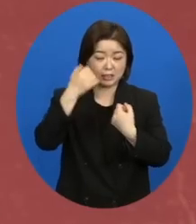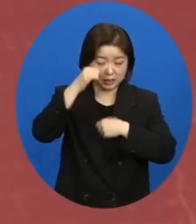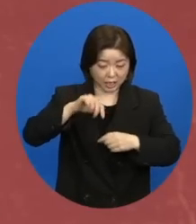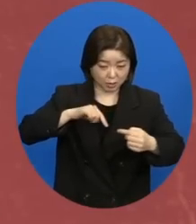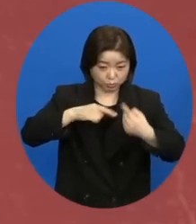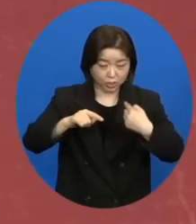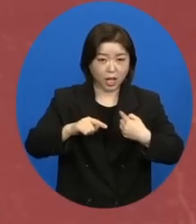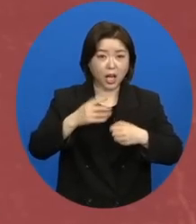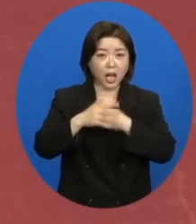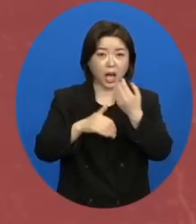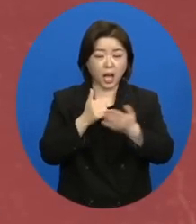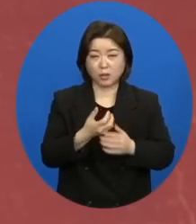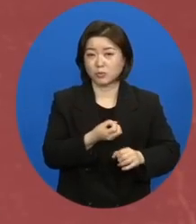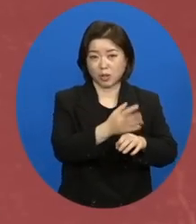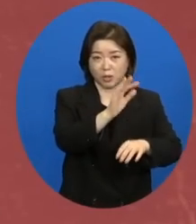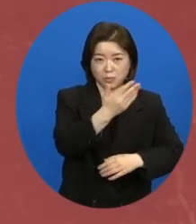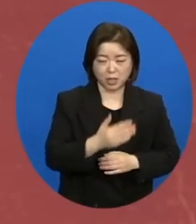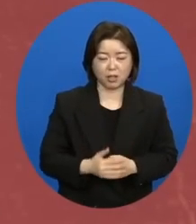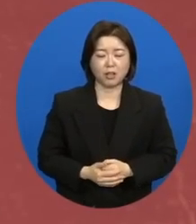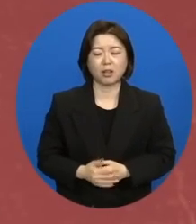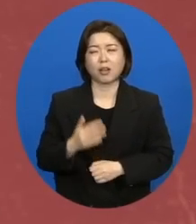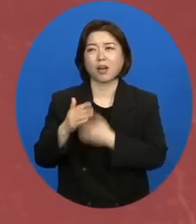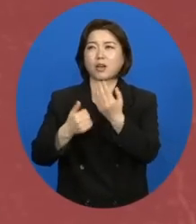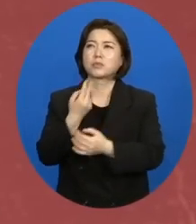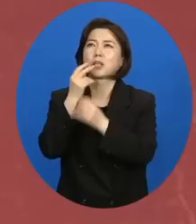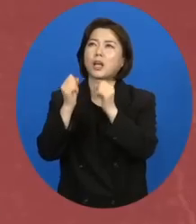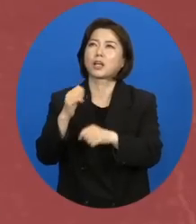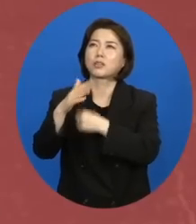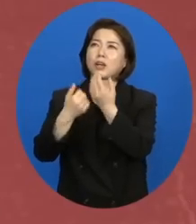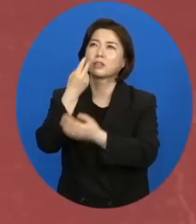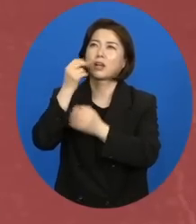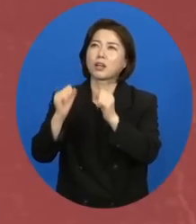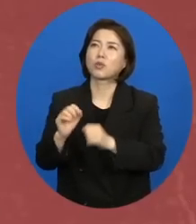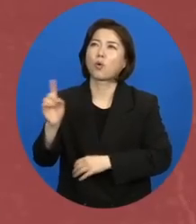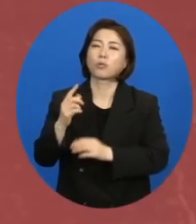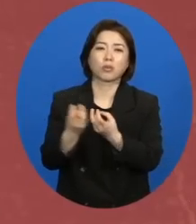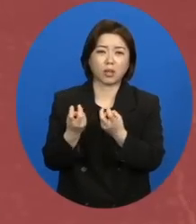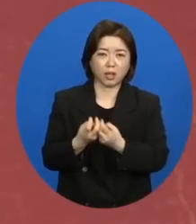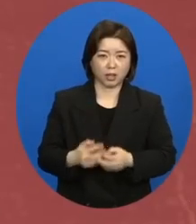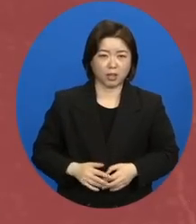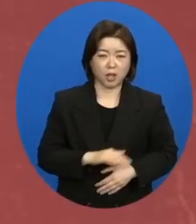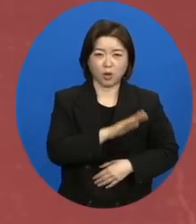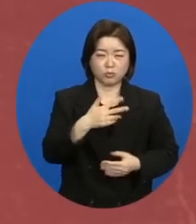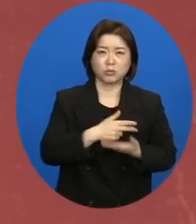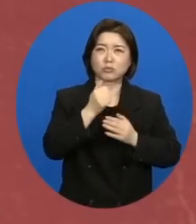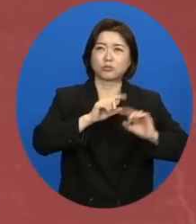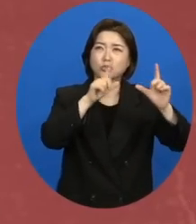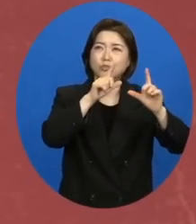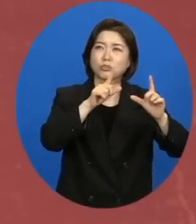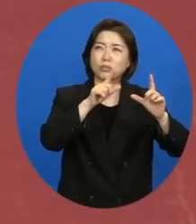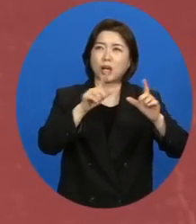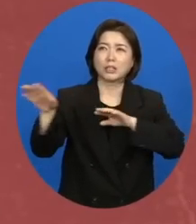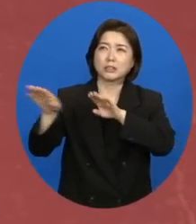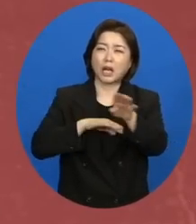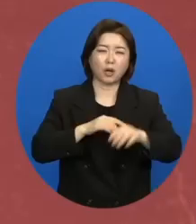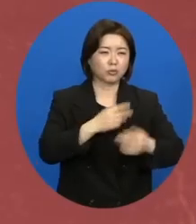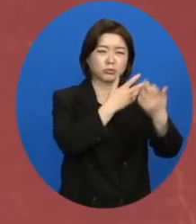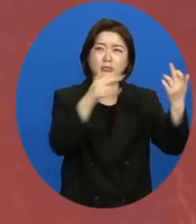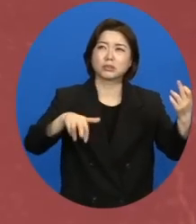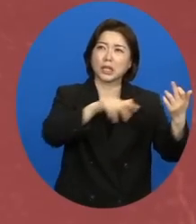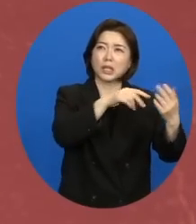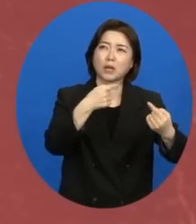하나님을 전하면 되겠어요? 하나님 살아계세요. 살아계세요. 어떻게 살아계세요? 우리는 주일날 산에 가면 다리를 부러뜨려요.